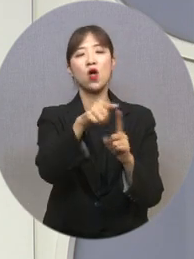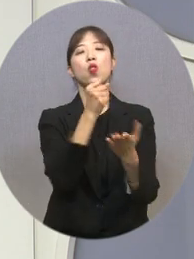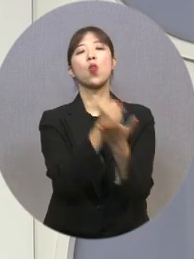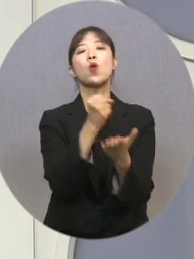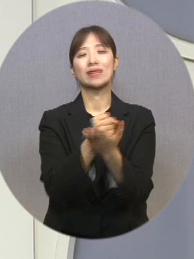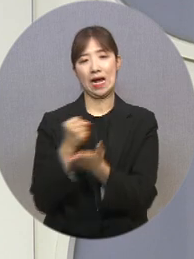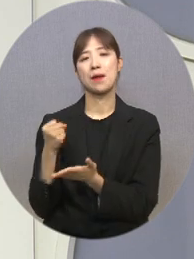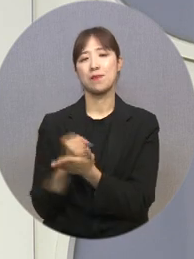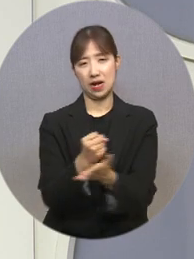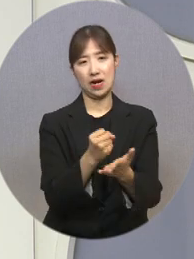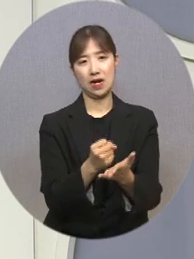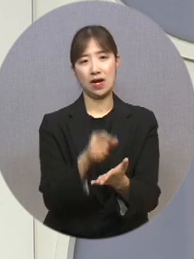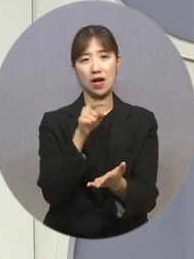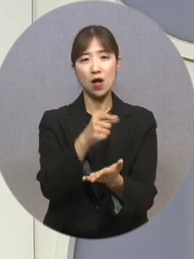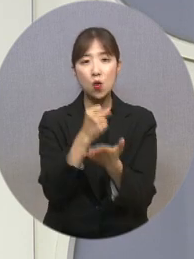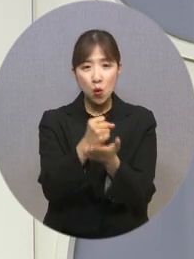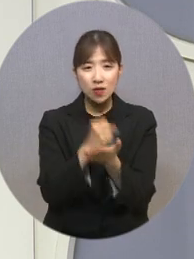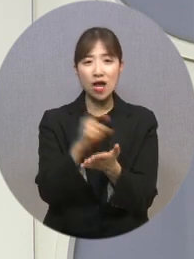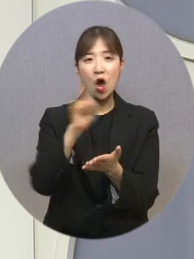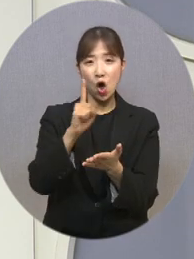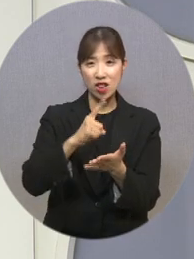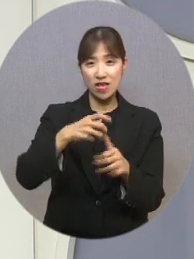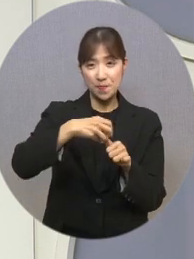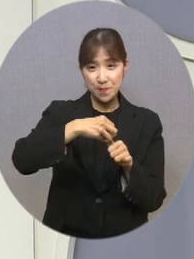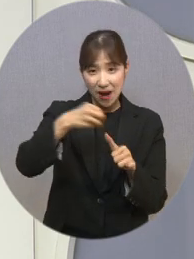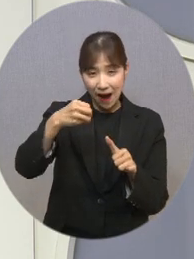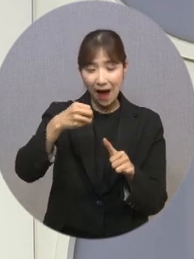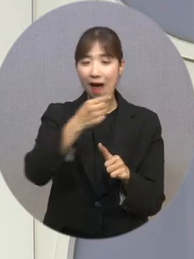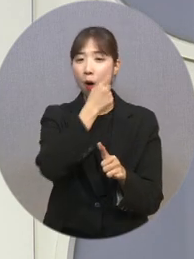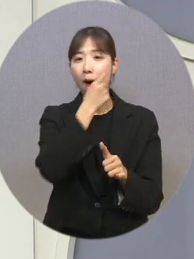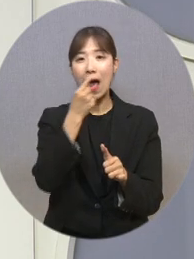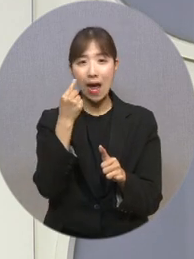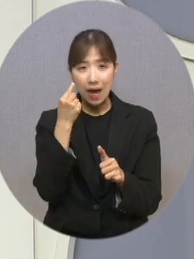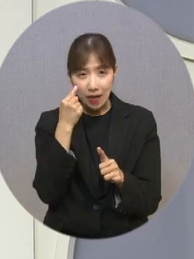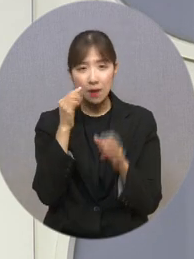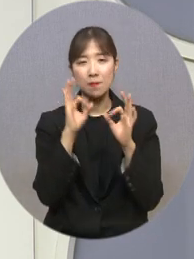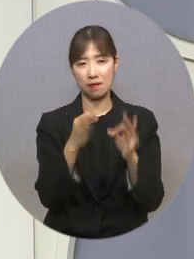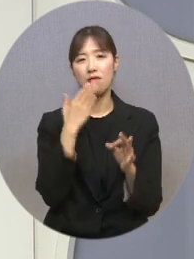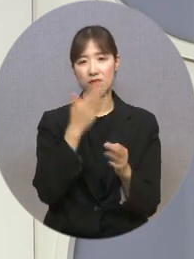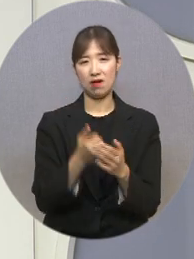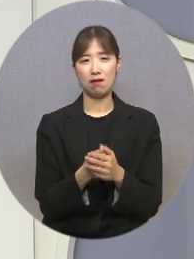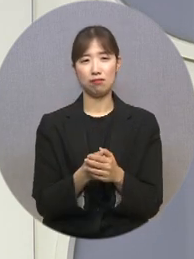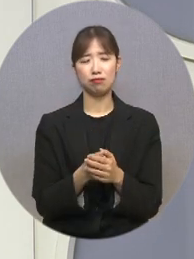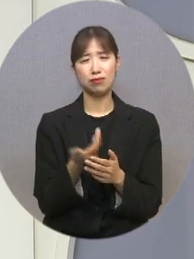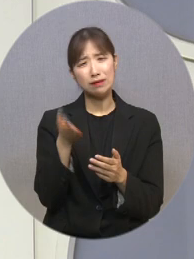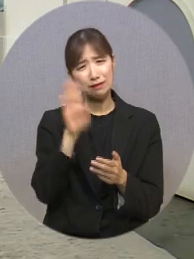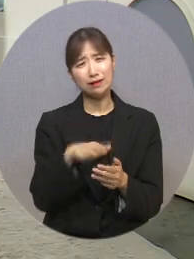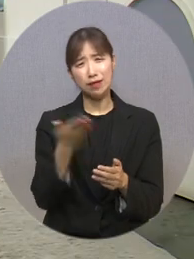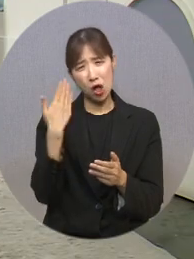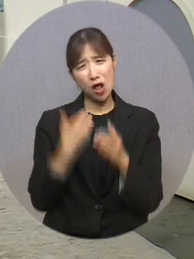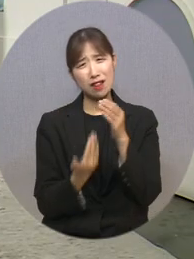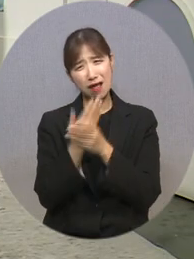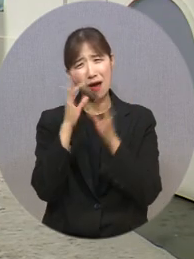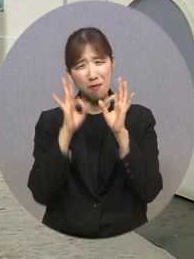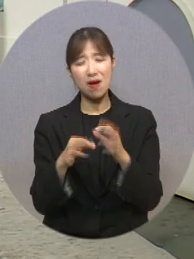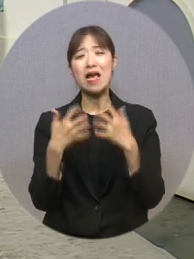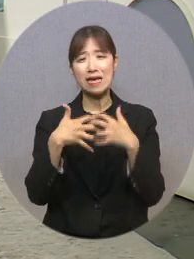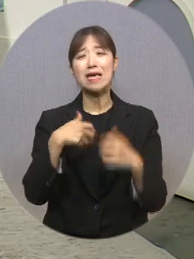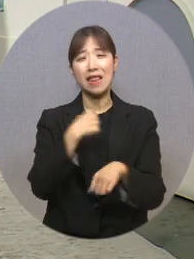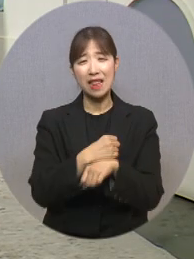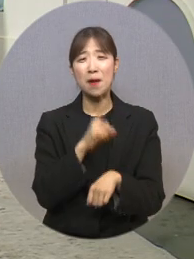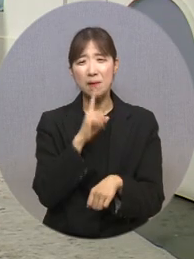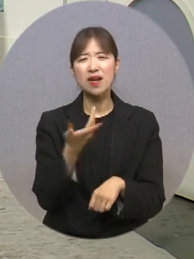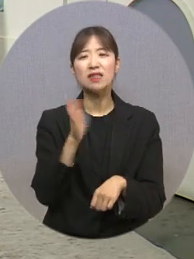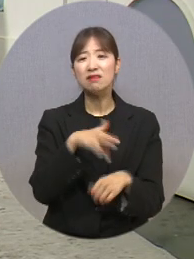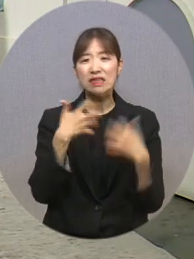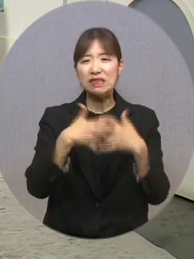넣어줘야 됩니다. 그래야 그 통장이 어디로 인출됐는지만 확인하면. 근데 보통 보면 전에 사건도 보면 실제로 기계를 산 게 아니고 자기